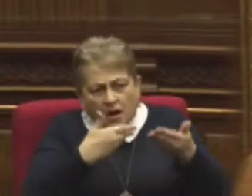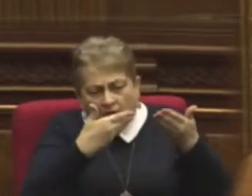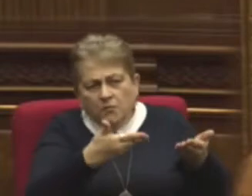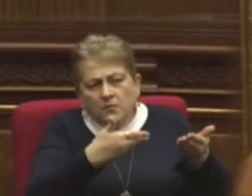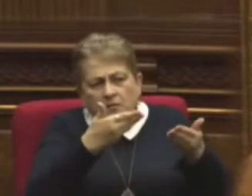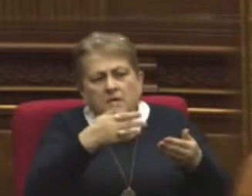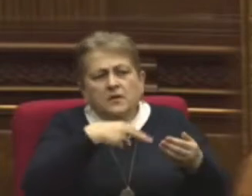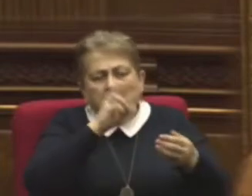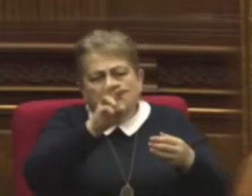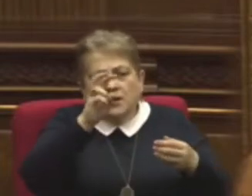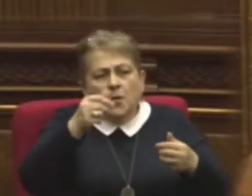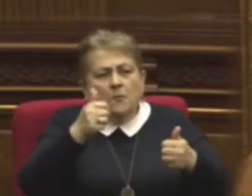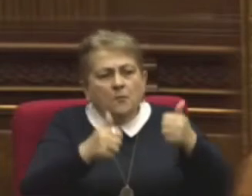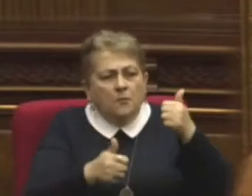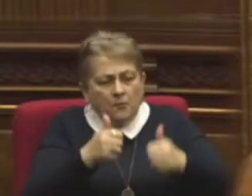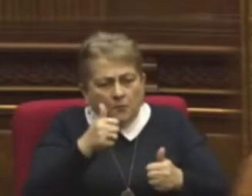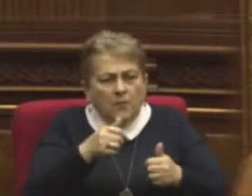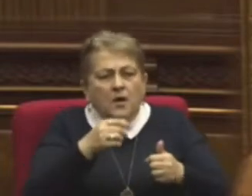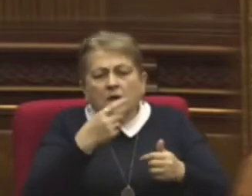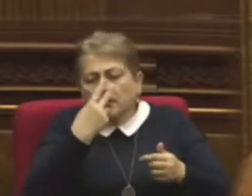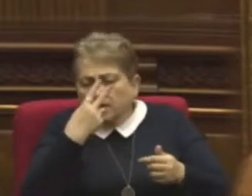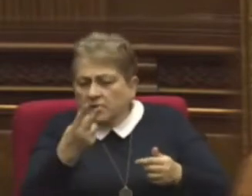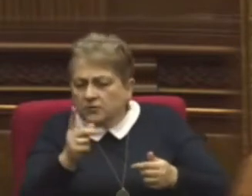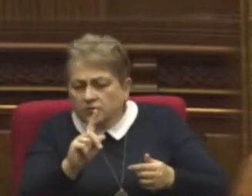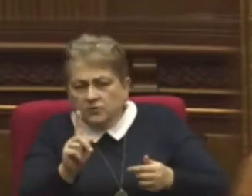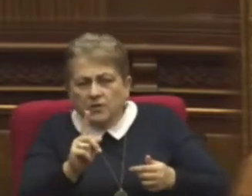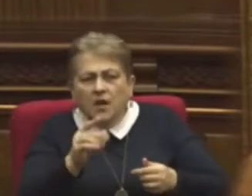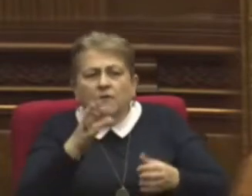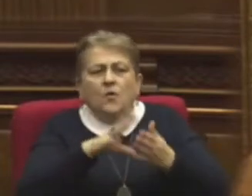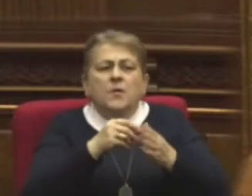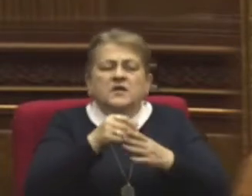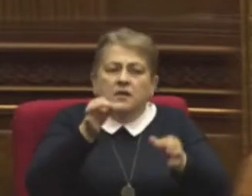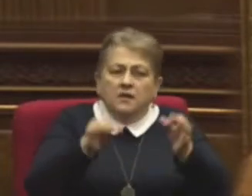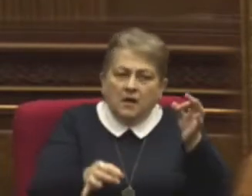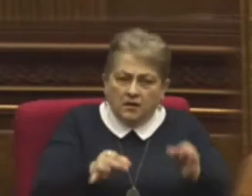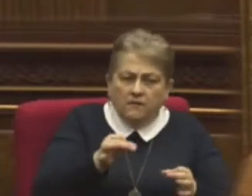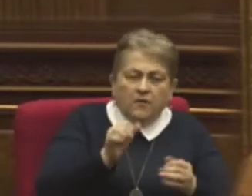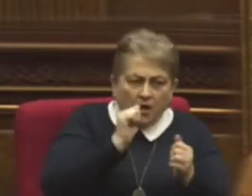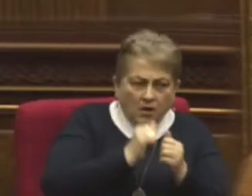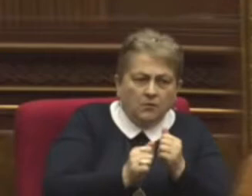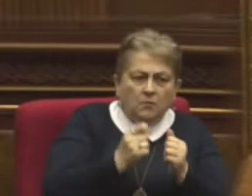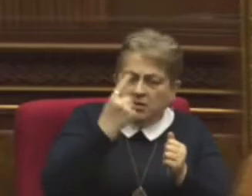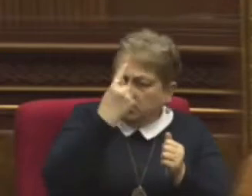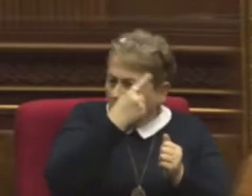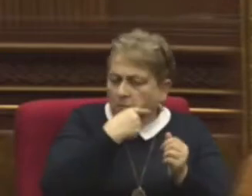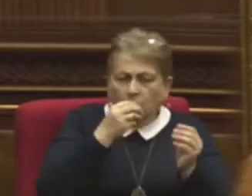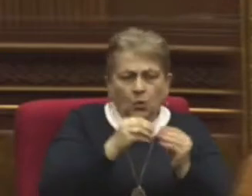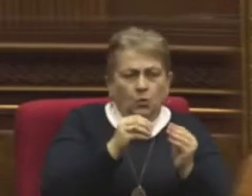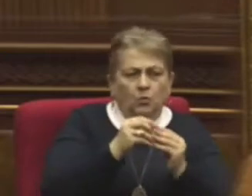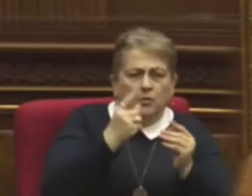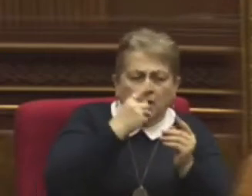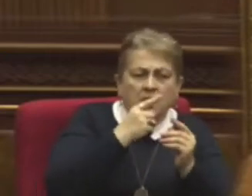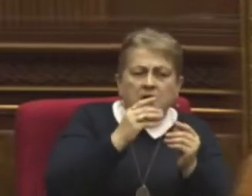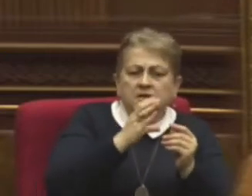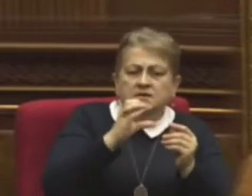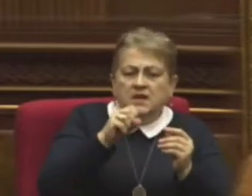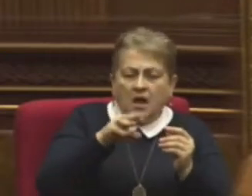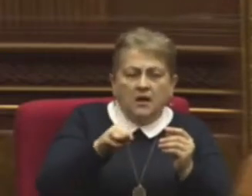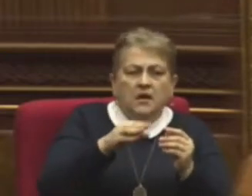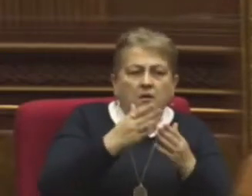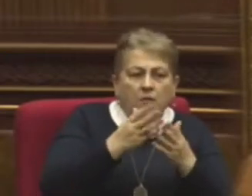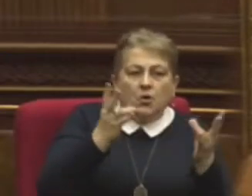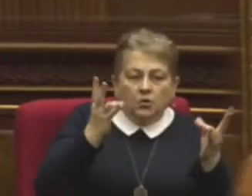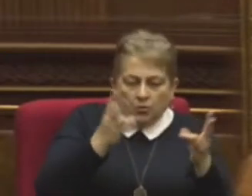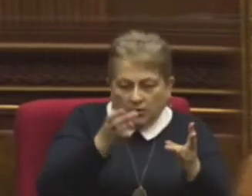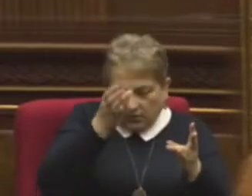են տարբեր ստարտափների մրցույթները դատելու որպես դատավոր, անընդհատ նույն դեմքերն են գալիս, որտեղ ստարտափները